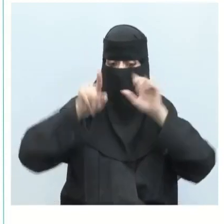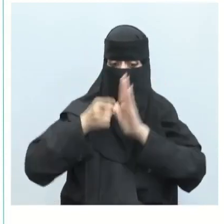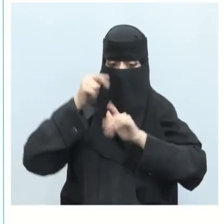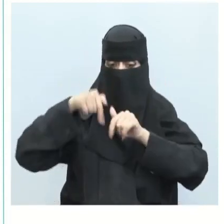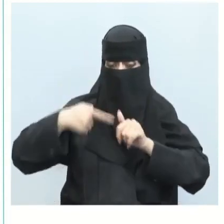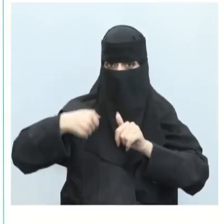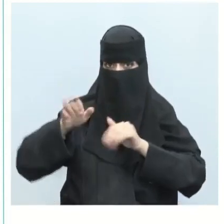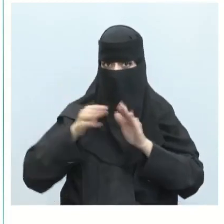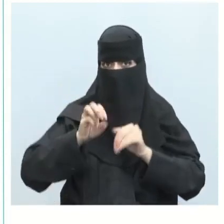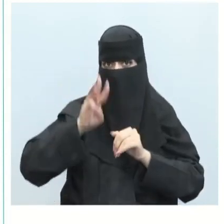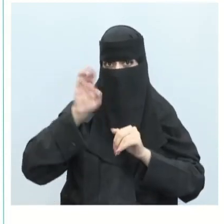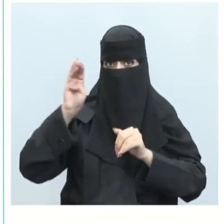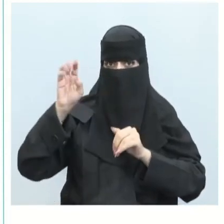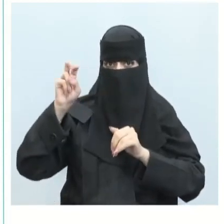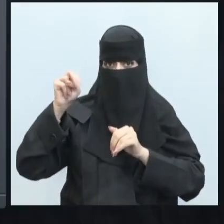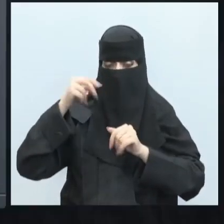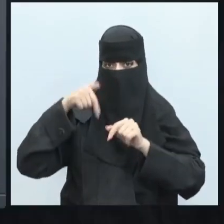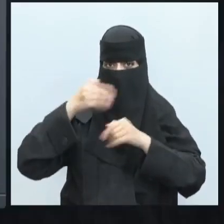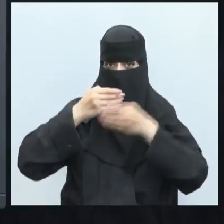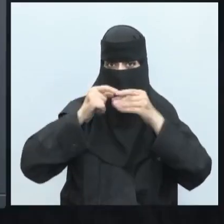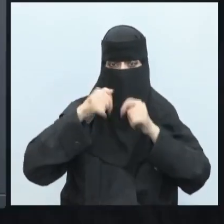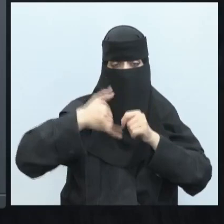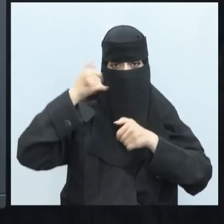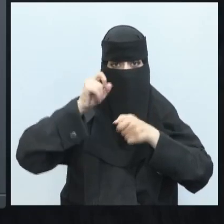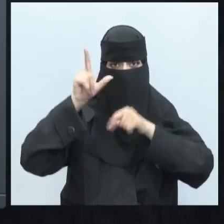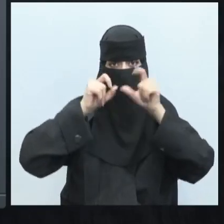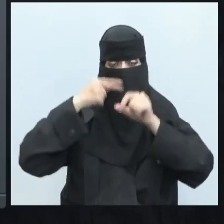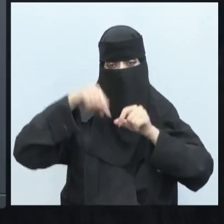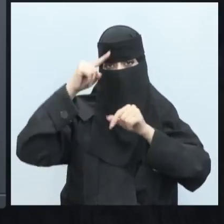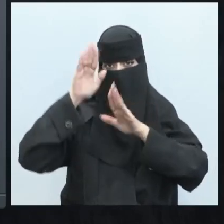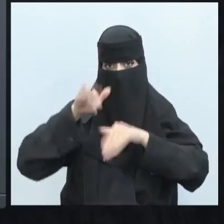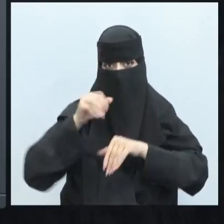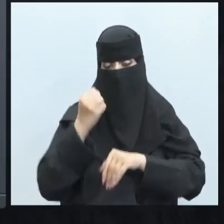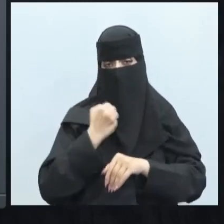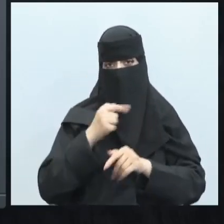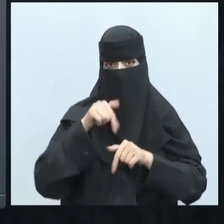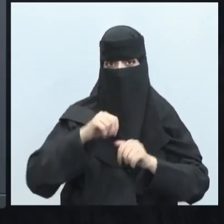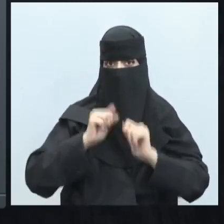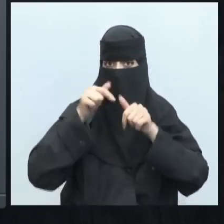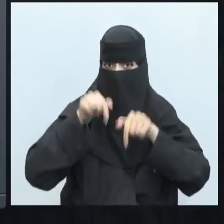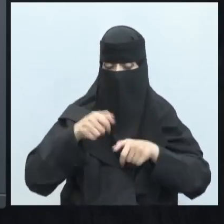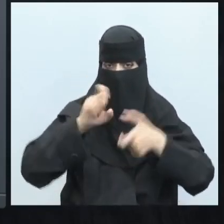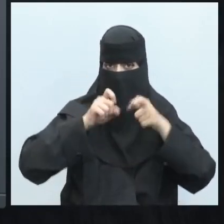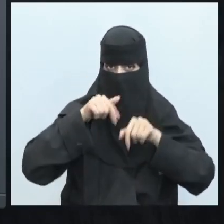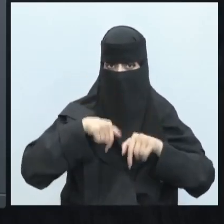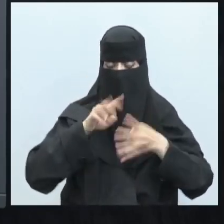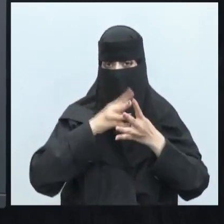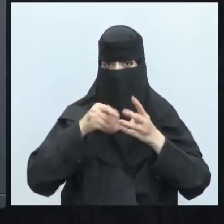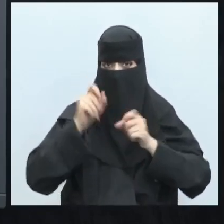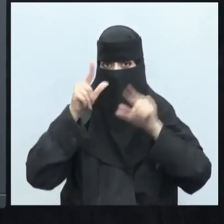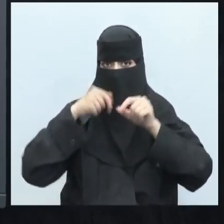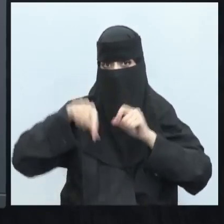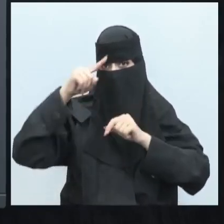عليها اسم في بي ان انه تم انشاء اتصال بالشبكه الافتراضيه الخاصه قمنا الان تكوين هذه هذه